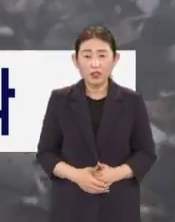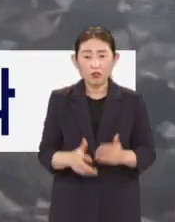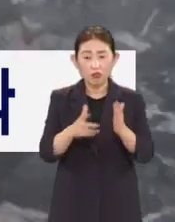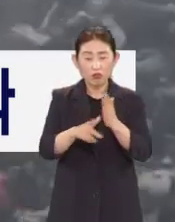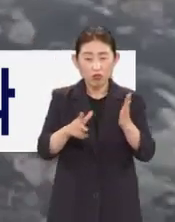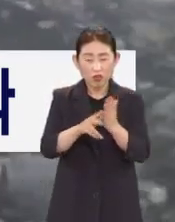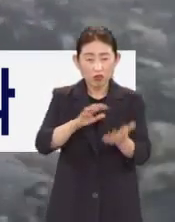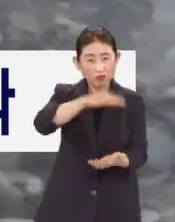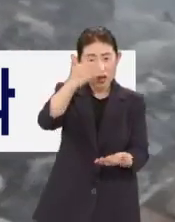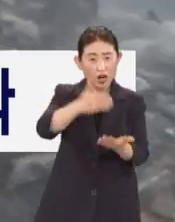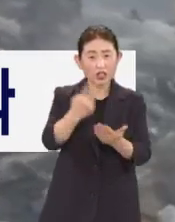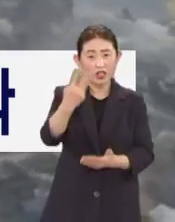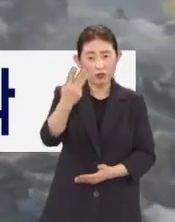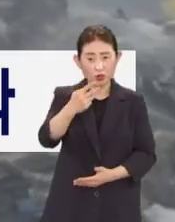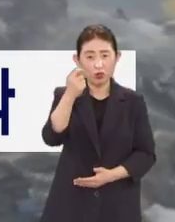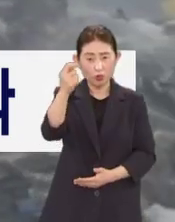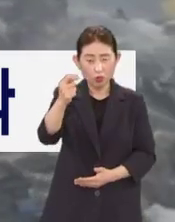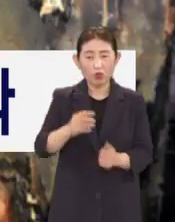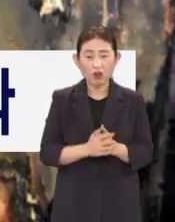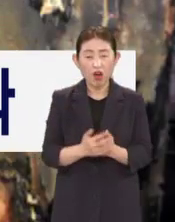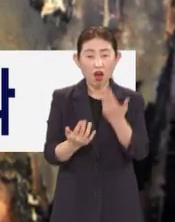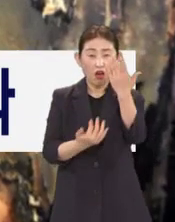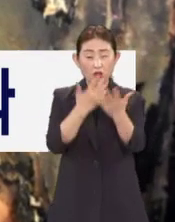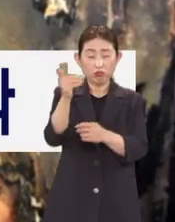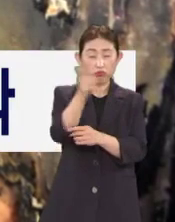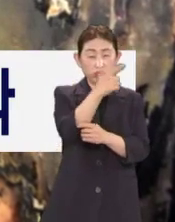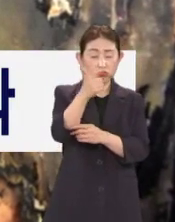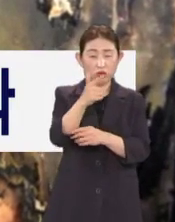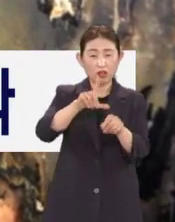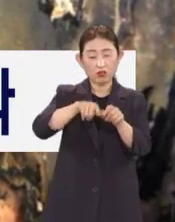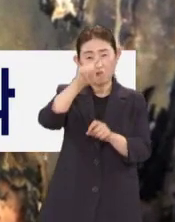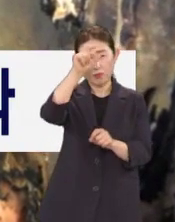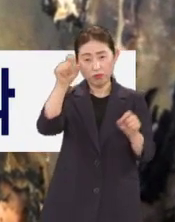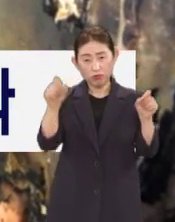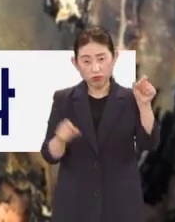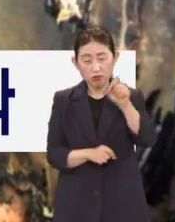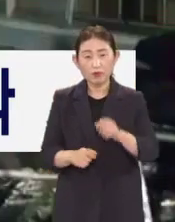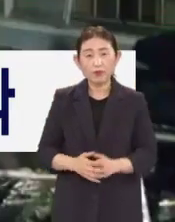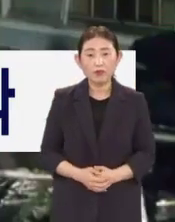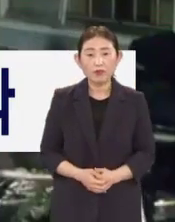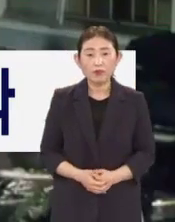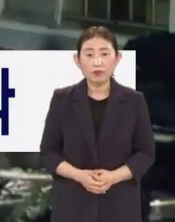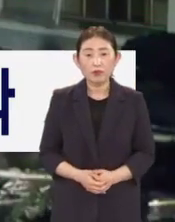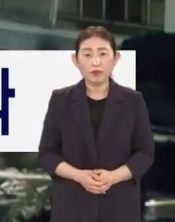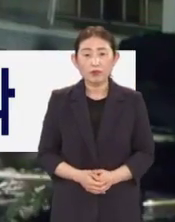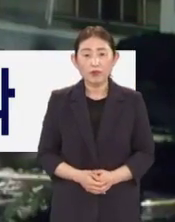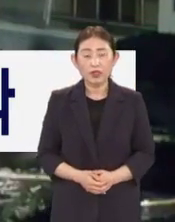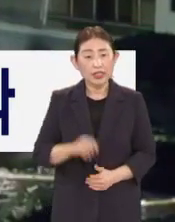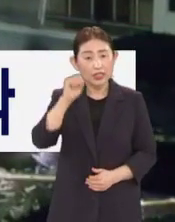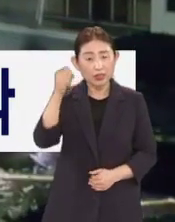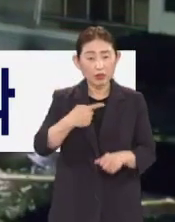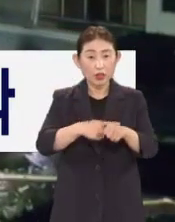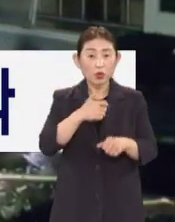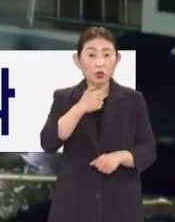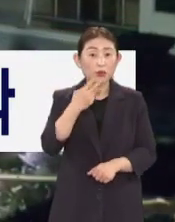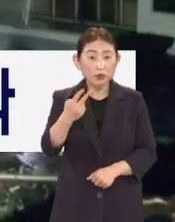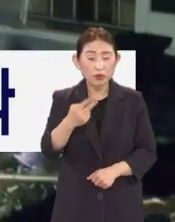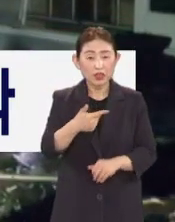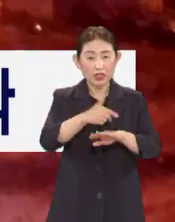생활폐기물이 3000톤 가량 적재돼 있어 잔불정리까지 상당한 시간이 소요될 예상입니다 새벽 1시